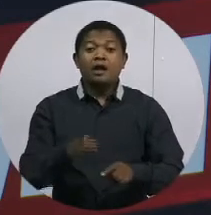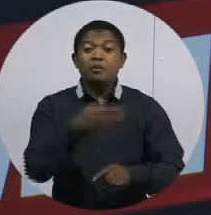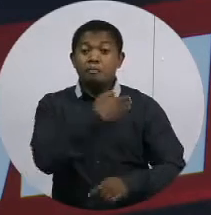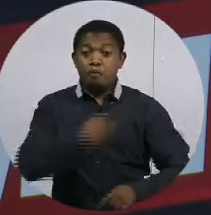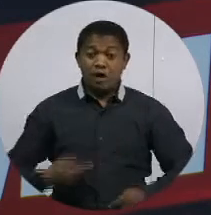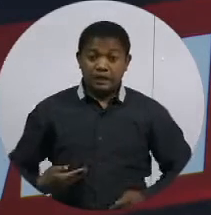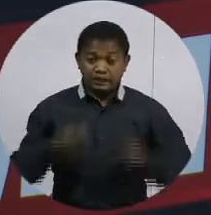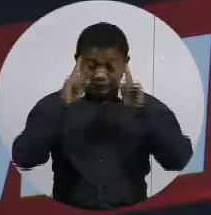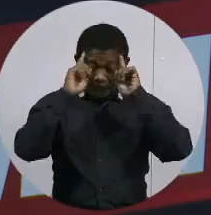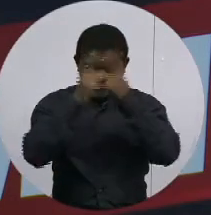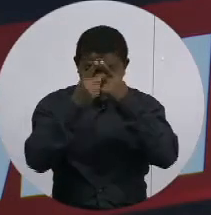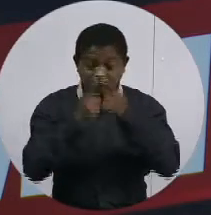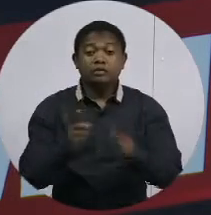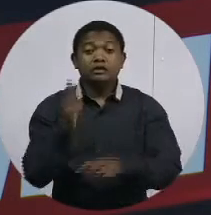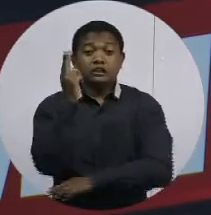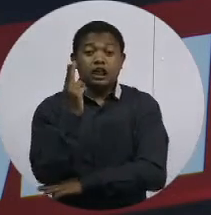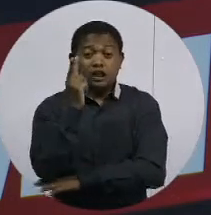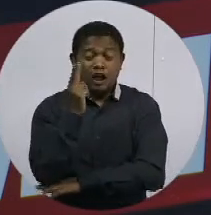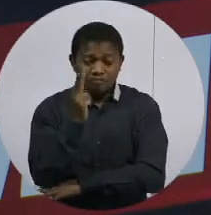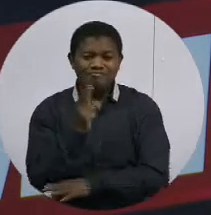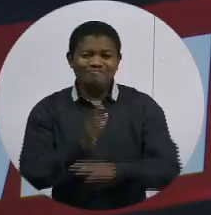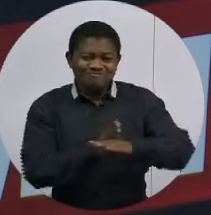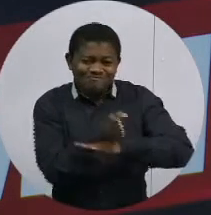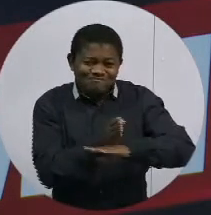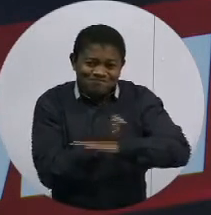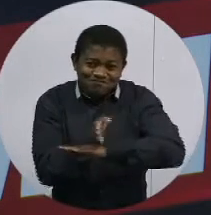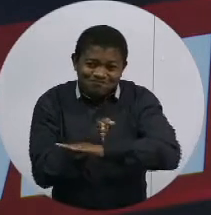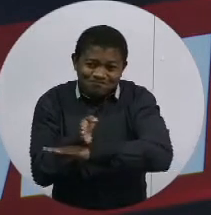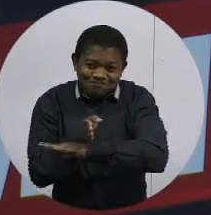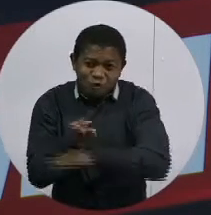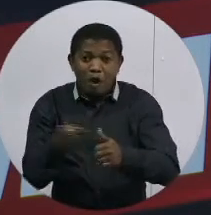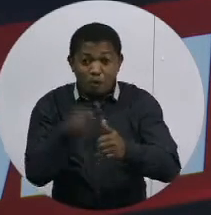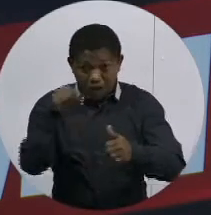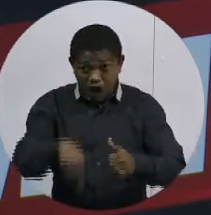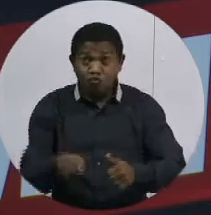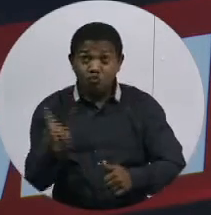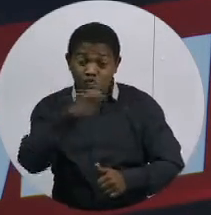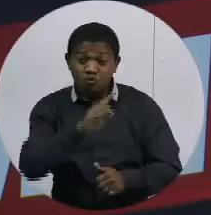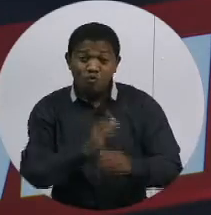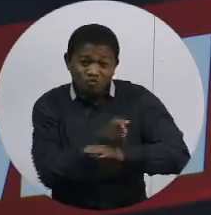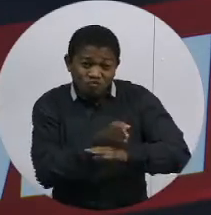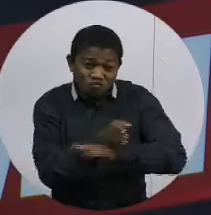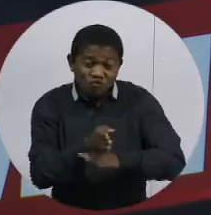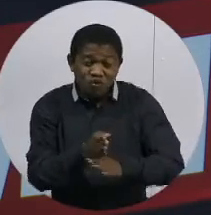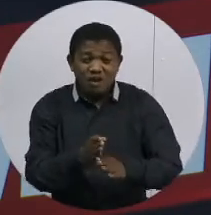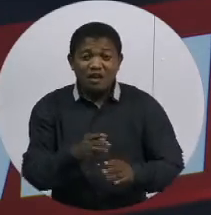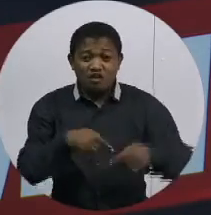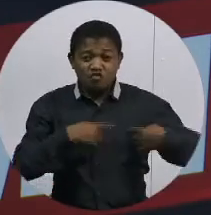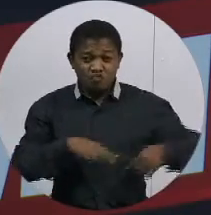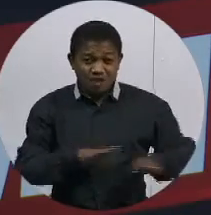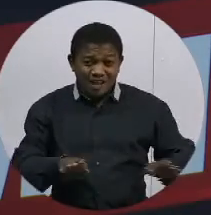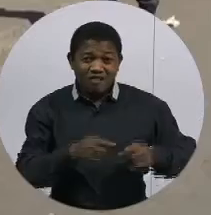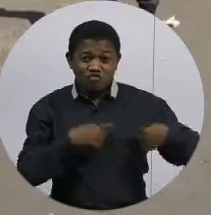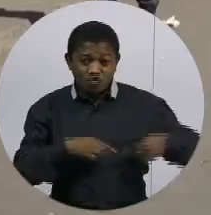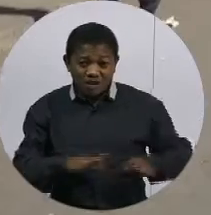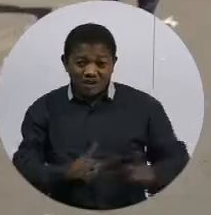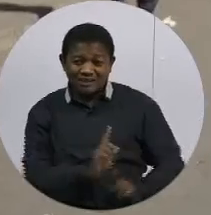filaminana ary ny paritaka tamin'ireo fokontany be olona nanomboka tamin'ity androany ity. Babe Stefana sy Joelson